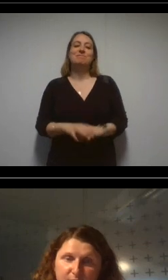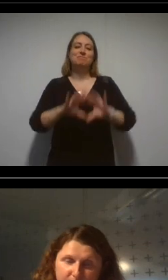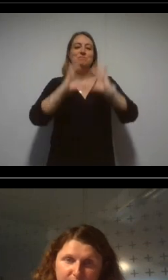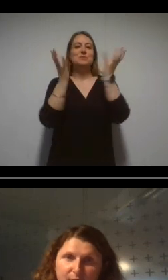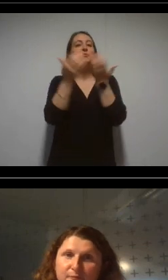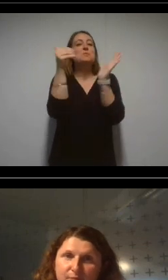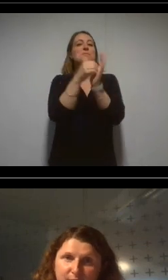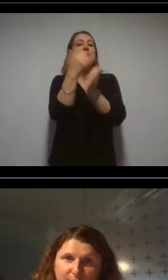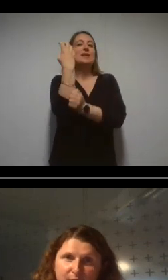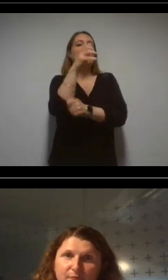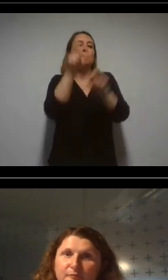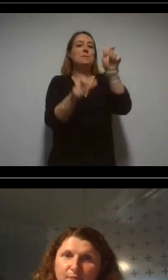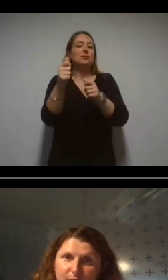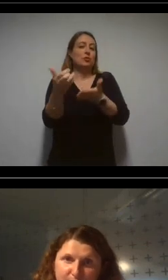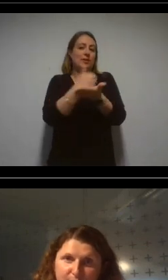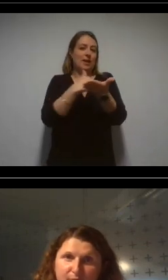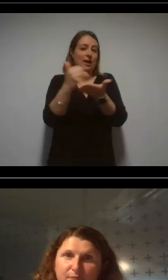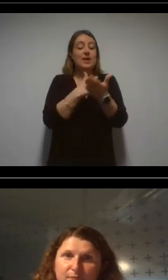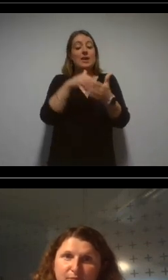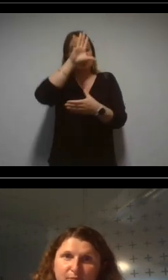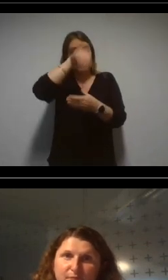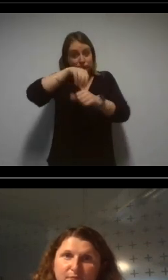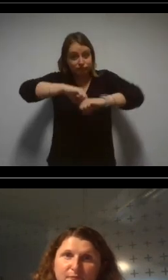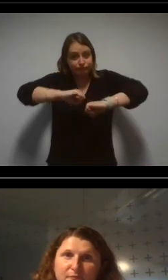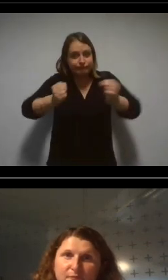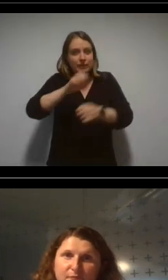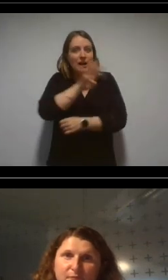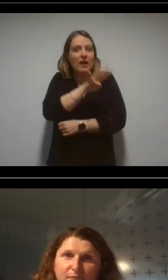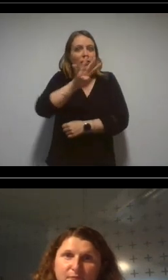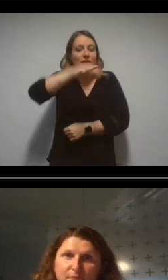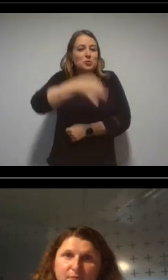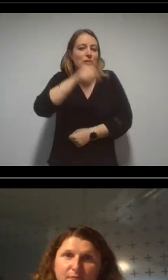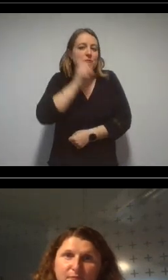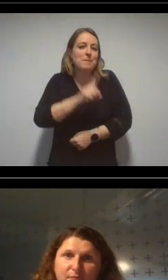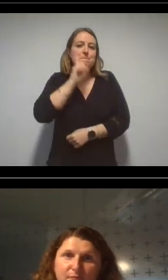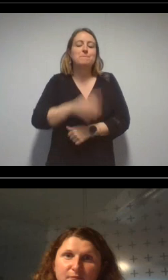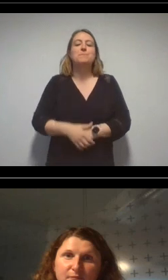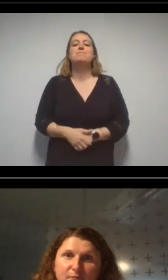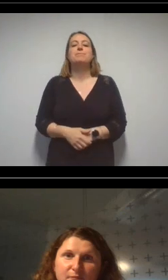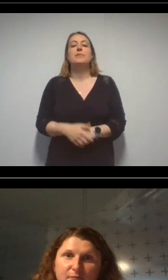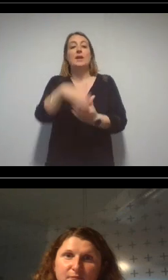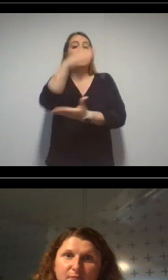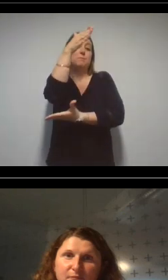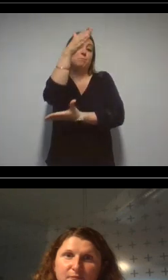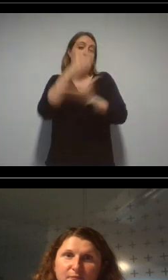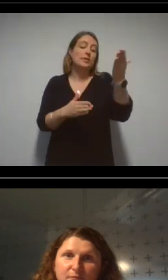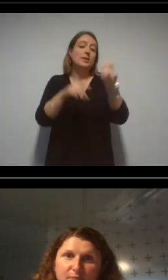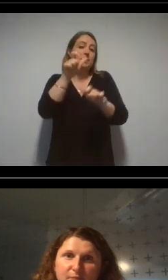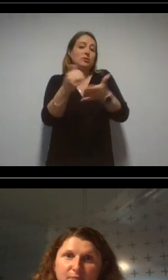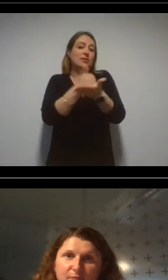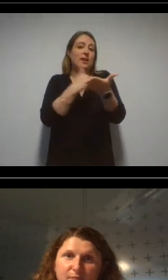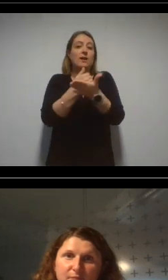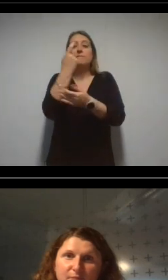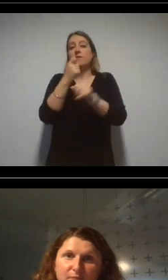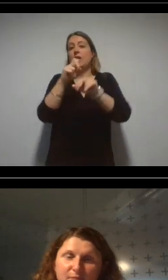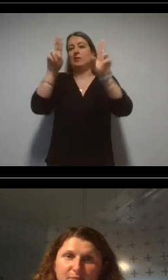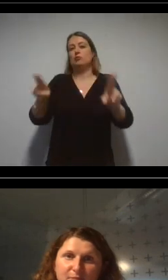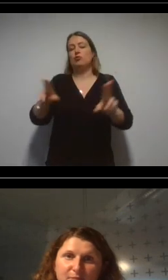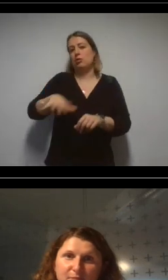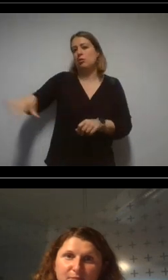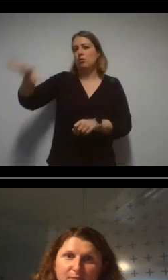avec 44% de femmes, et la moitié d'entre eux sont des internationaux, donc des